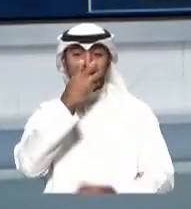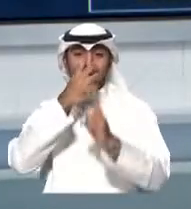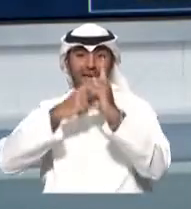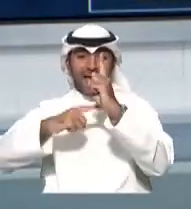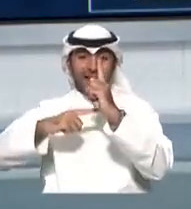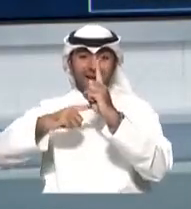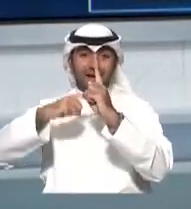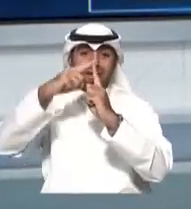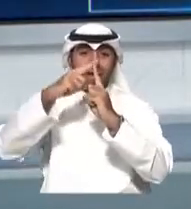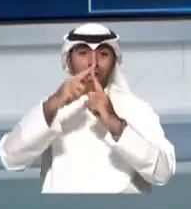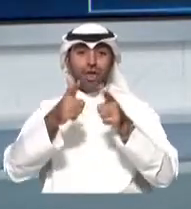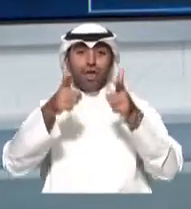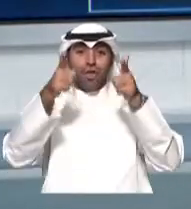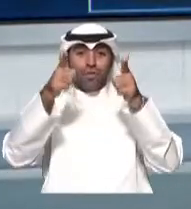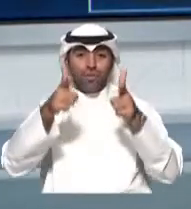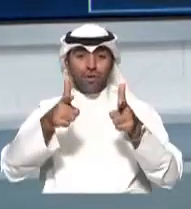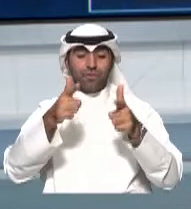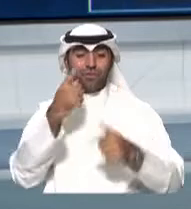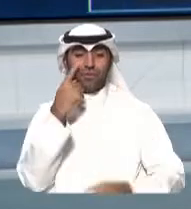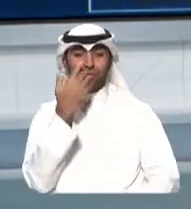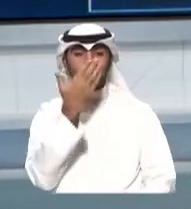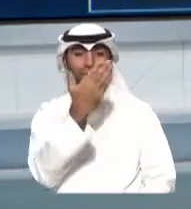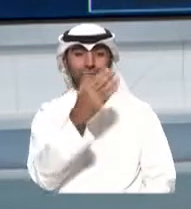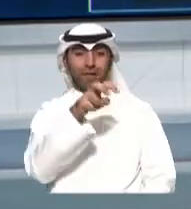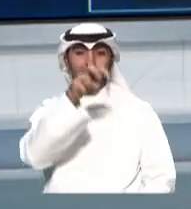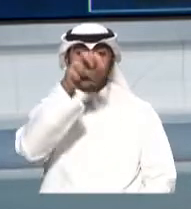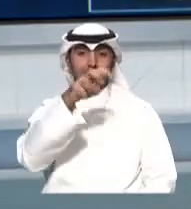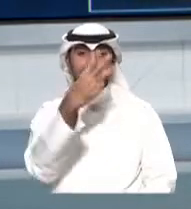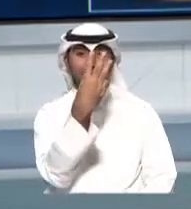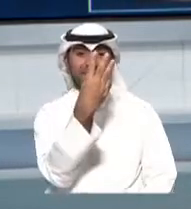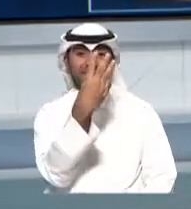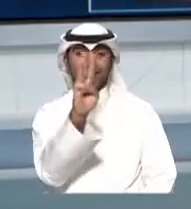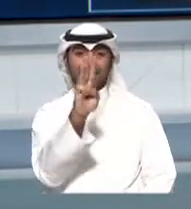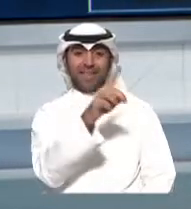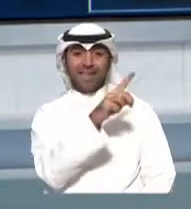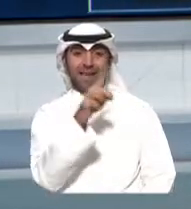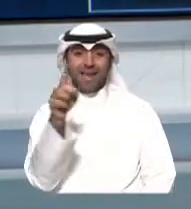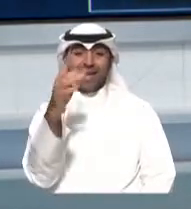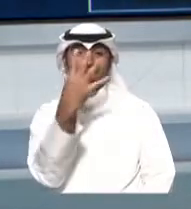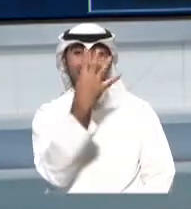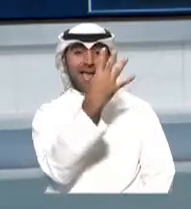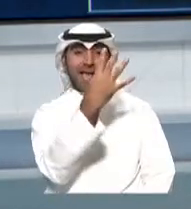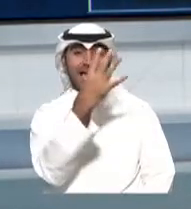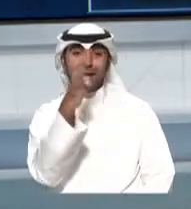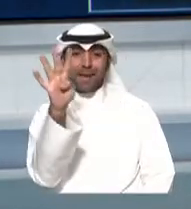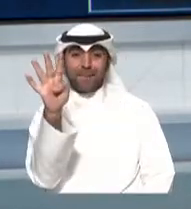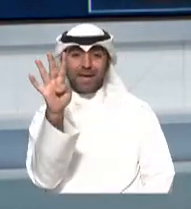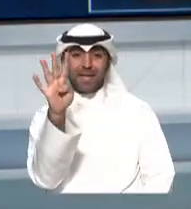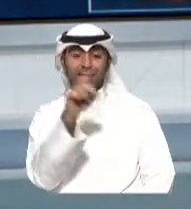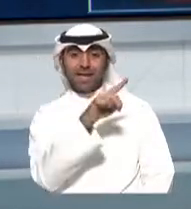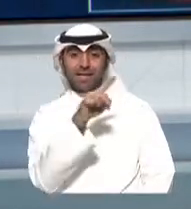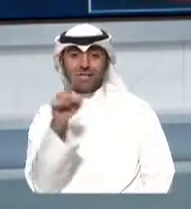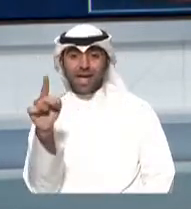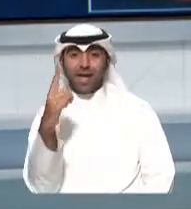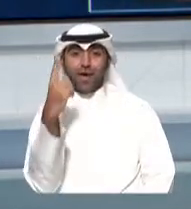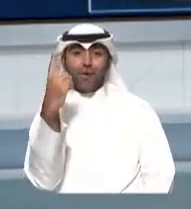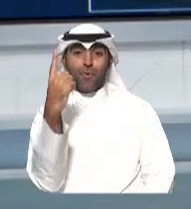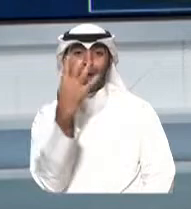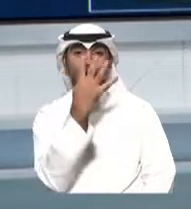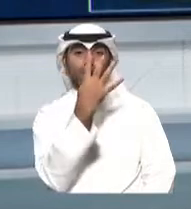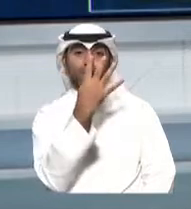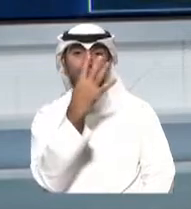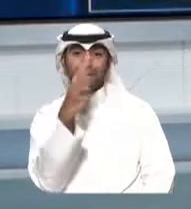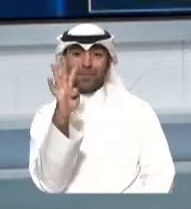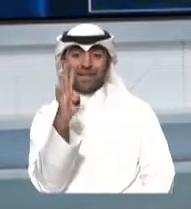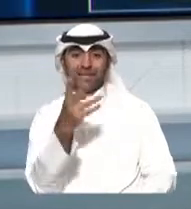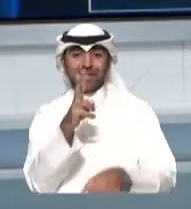أكتوبر الجاري. حاليا درجات الحرارة تتراوح ما بين 38 إلى 40 درجة مئوية وال 41 درجة مئوية خلال الأيام الخمسة القادمة. مع عودة